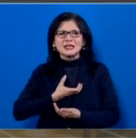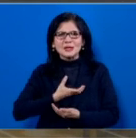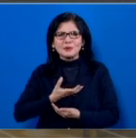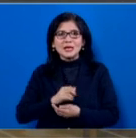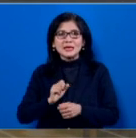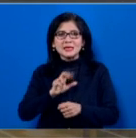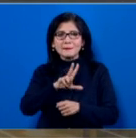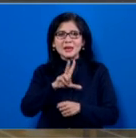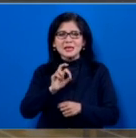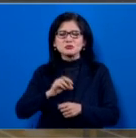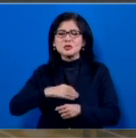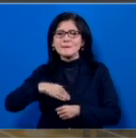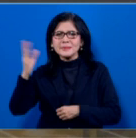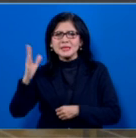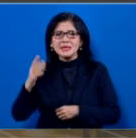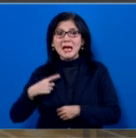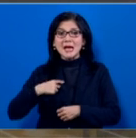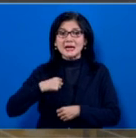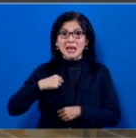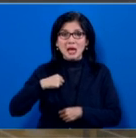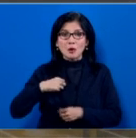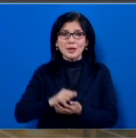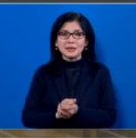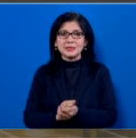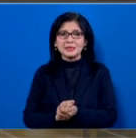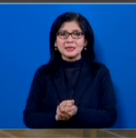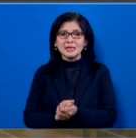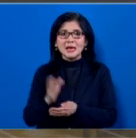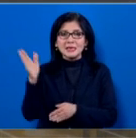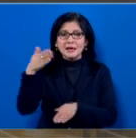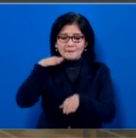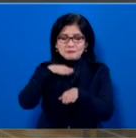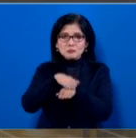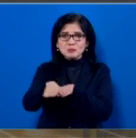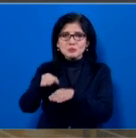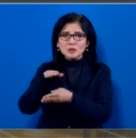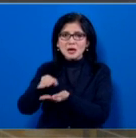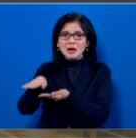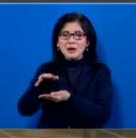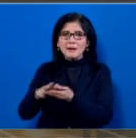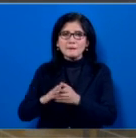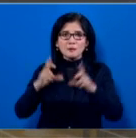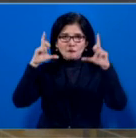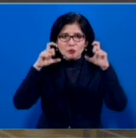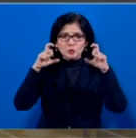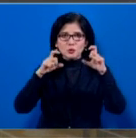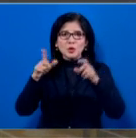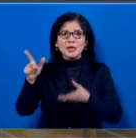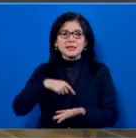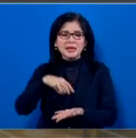relawan yang mengupload foto dari TPS-nya masing-masing ke